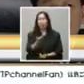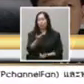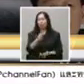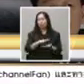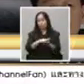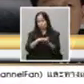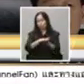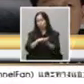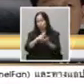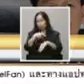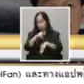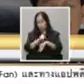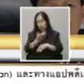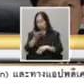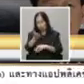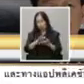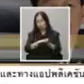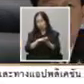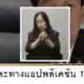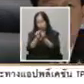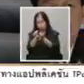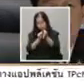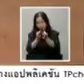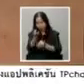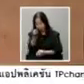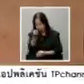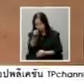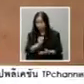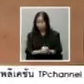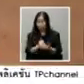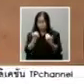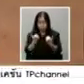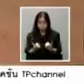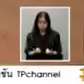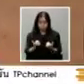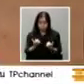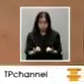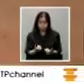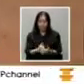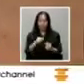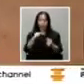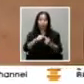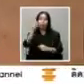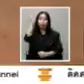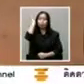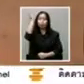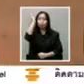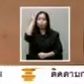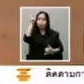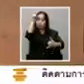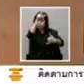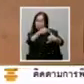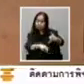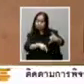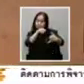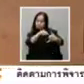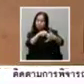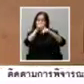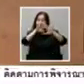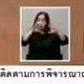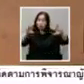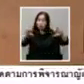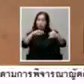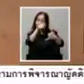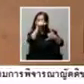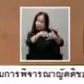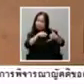รีครับขอชี้แจงนิดเดียวคือณเวลานี้นี่คือการอภิปรายไม่ไว้วางใจให้ท่านนำเอาปัญ